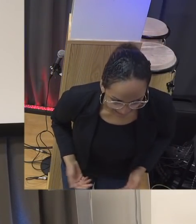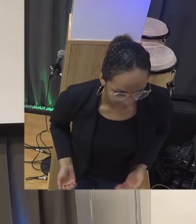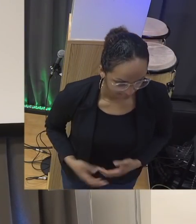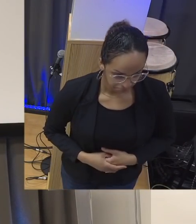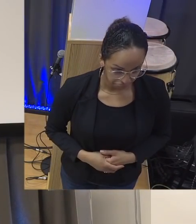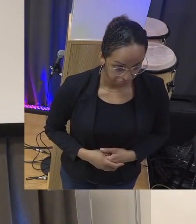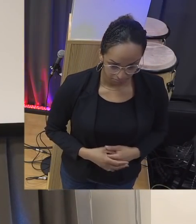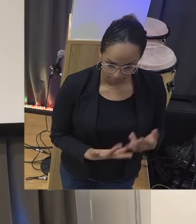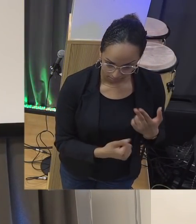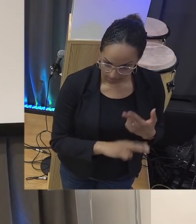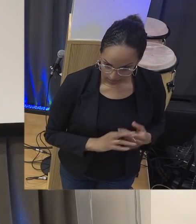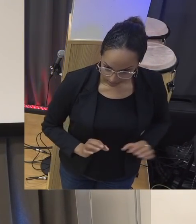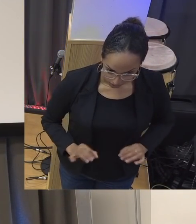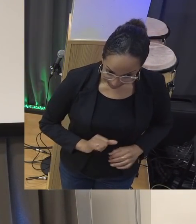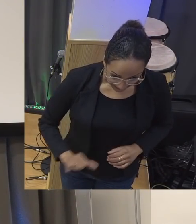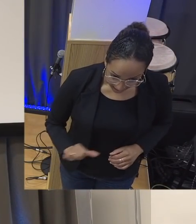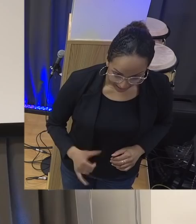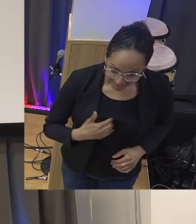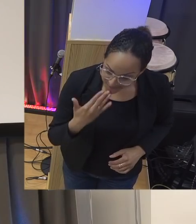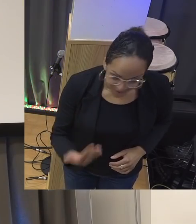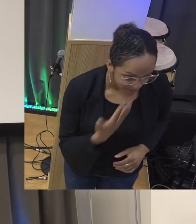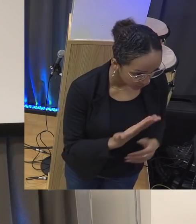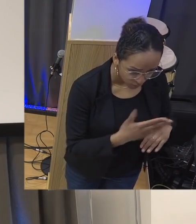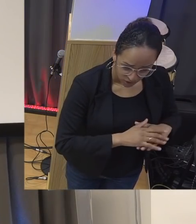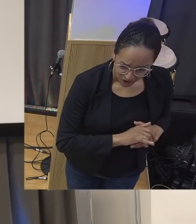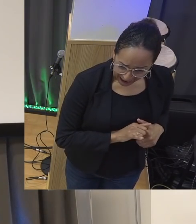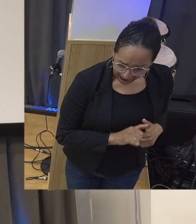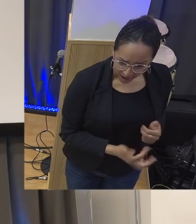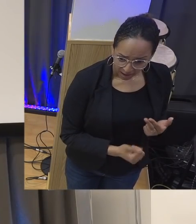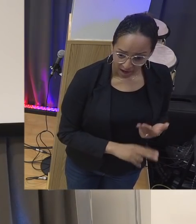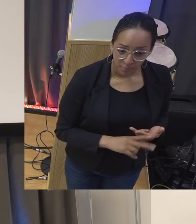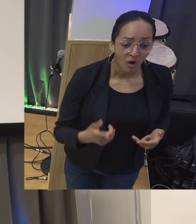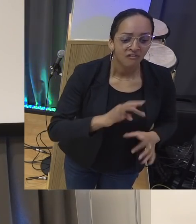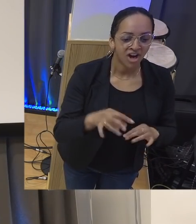Et il n'y a personne qui me répond. On nous a tous dit en France,